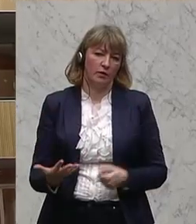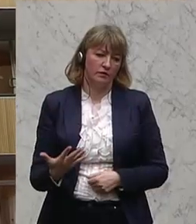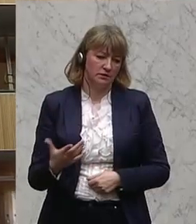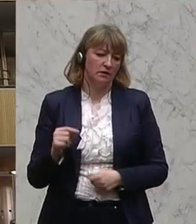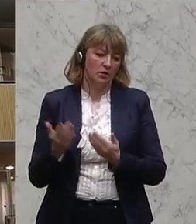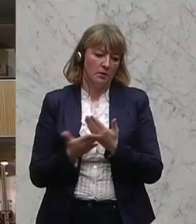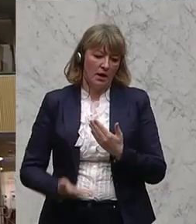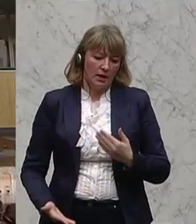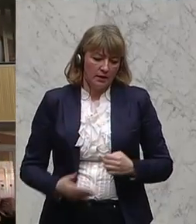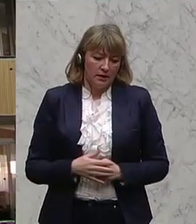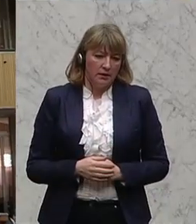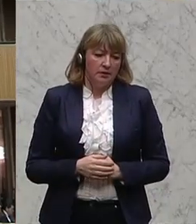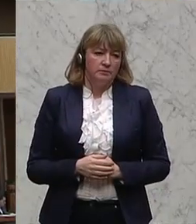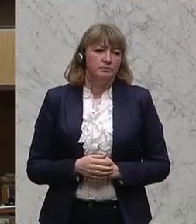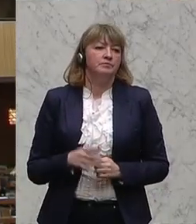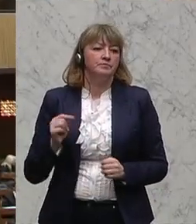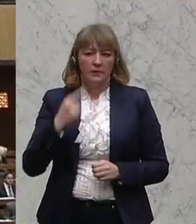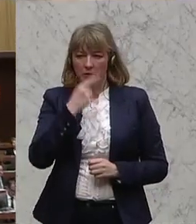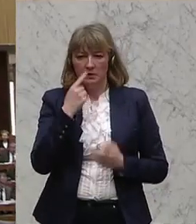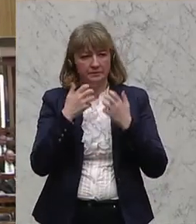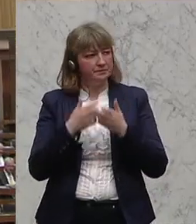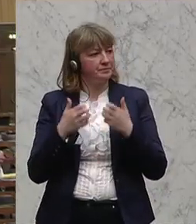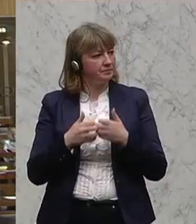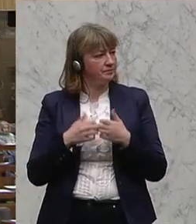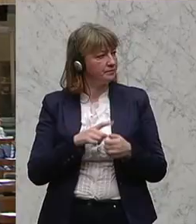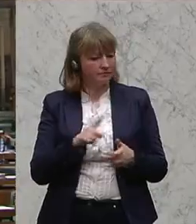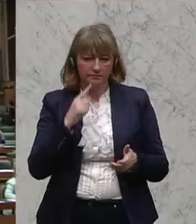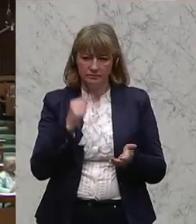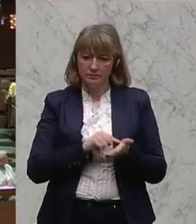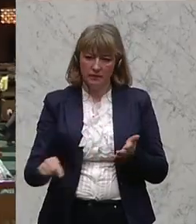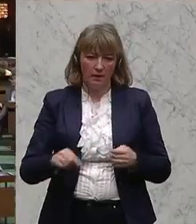1557 der Beilagen. Auf die mündliche Berichterstattung wurde verzichtet.